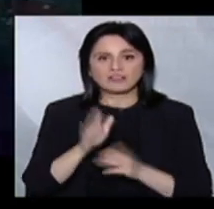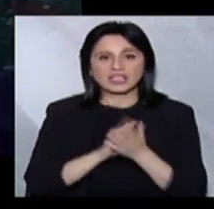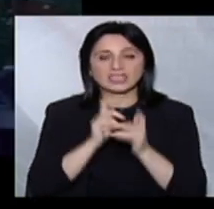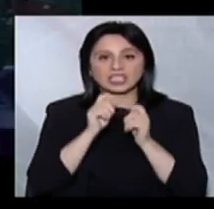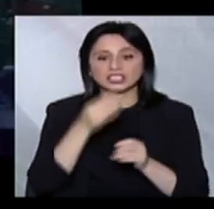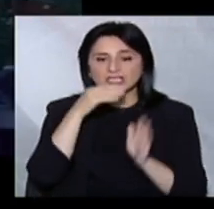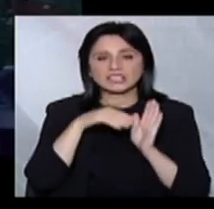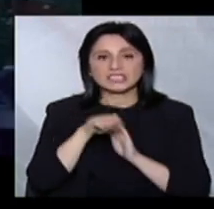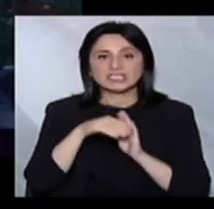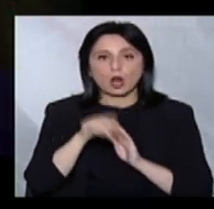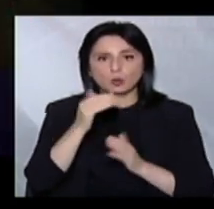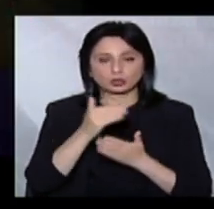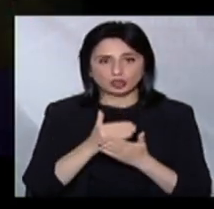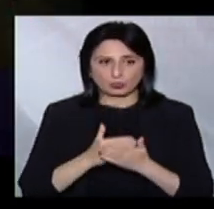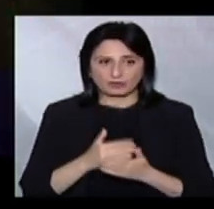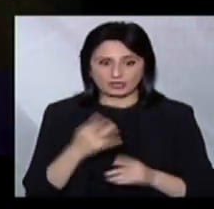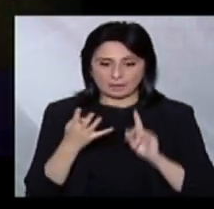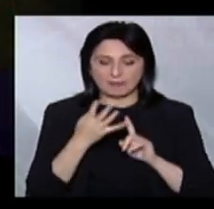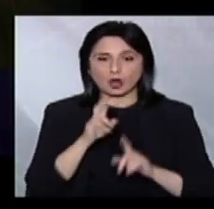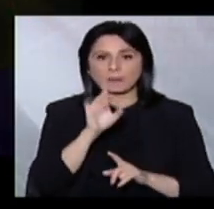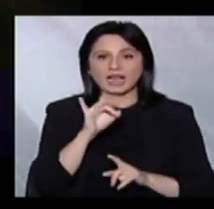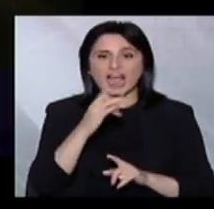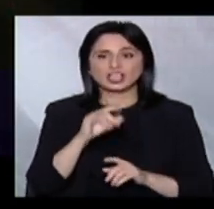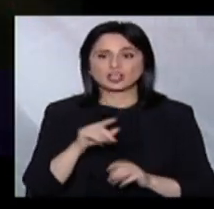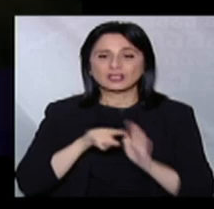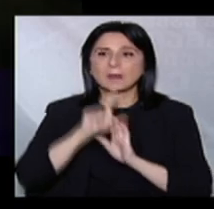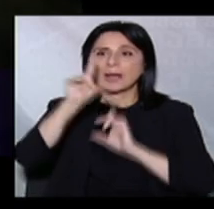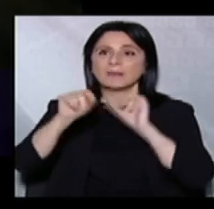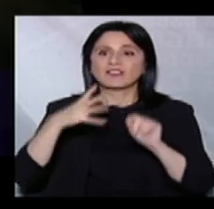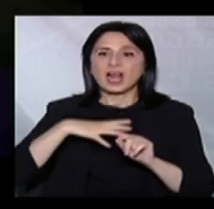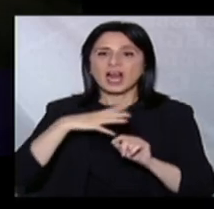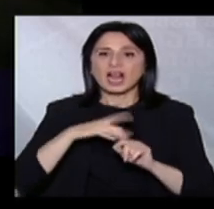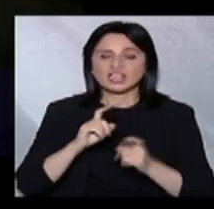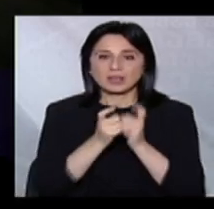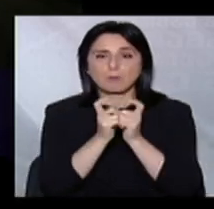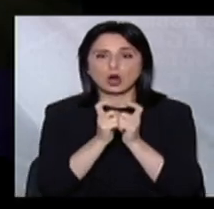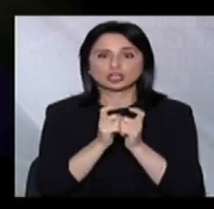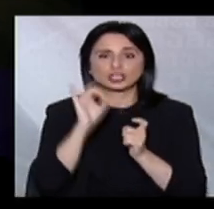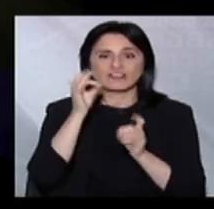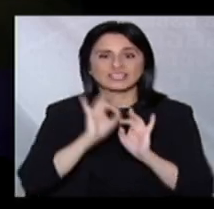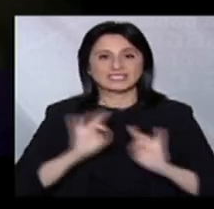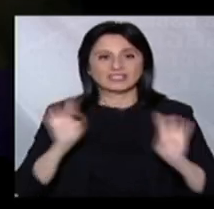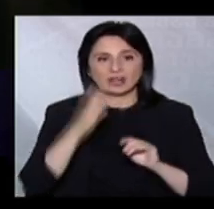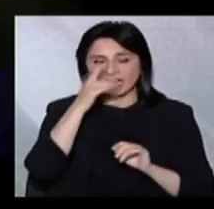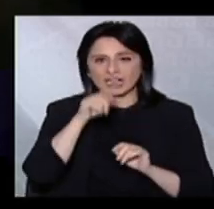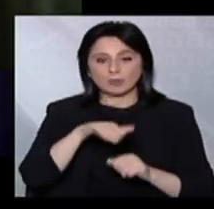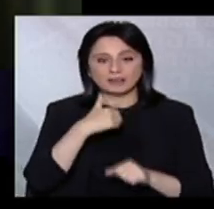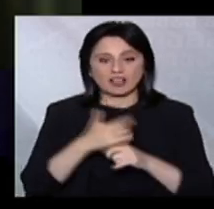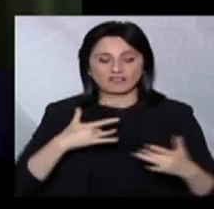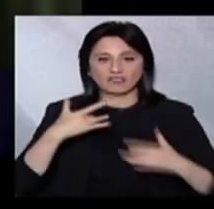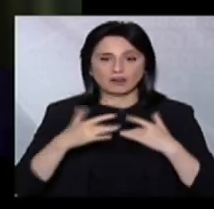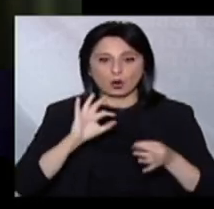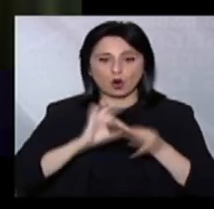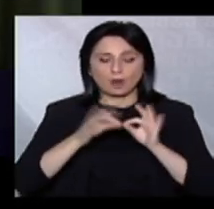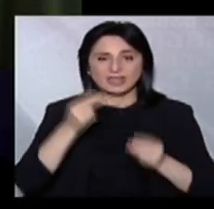დაჯილდოვდა საუკეთესო სცენარისთვის. მეოთხე ბრაიტონი ემიგრაციაში, წასული, ქართველი, მოჭიდავის, ისტორიას, გვიყვება. ფილმში მთავარ როლს